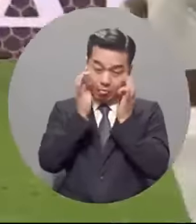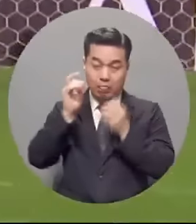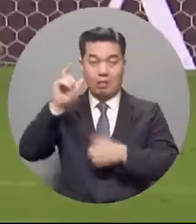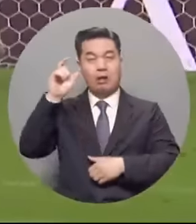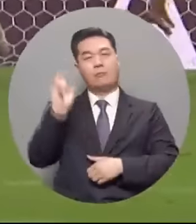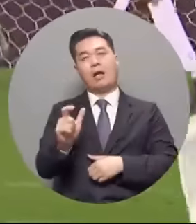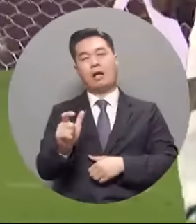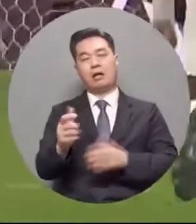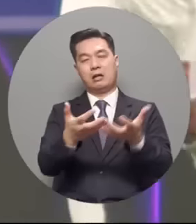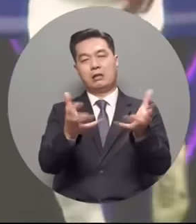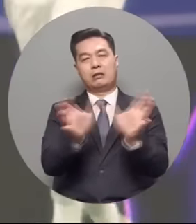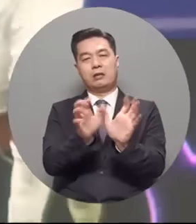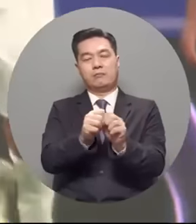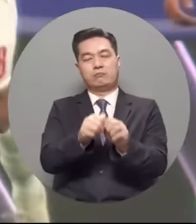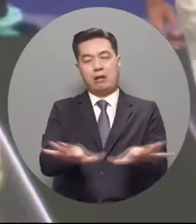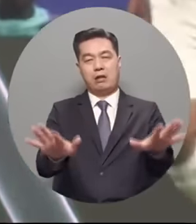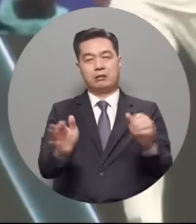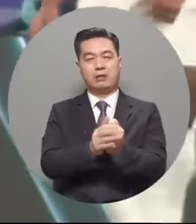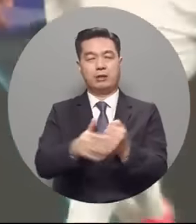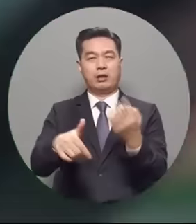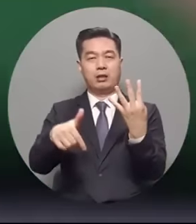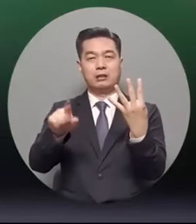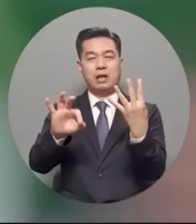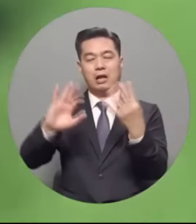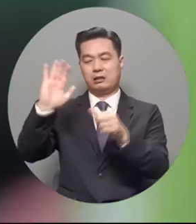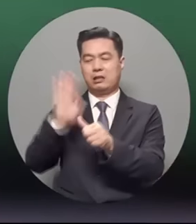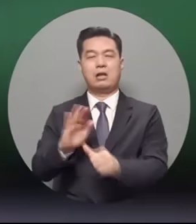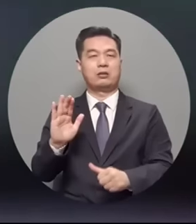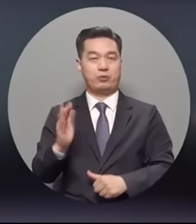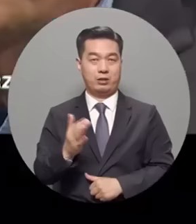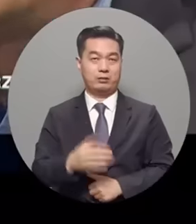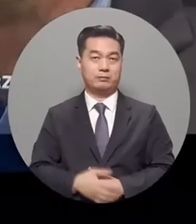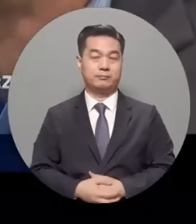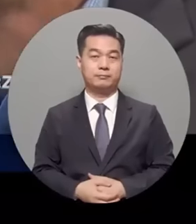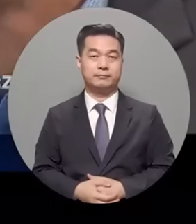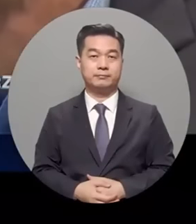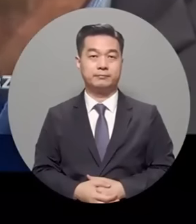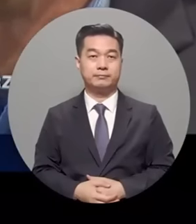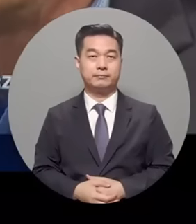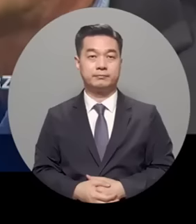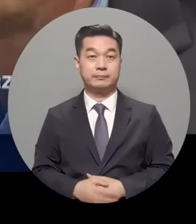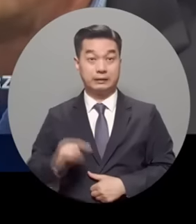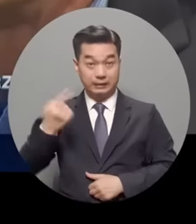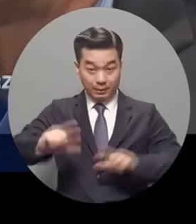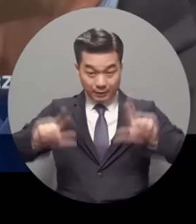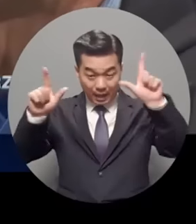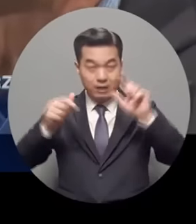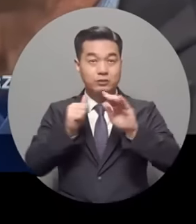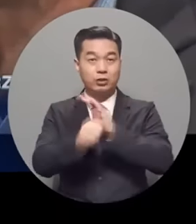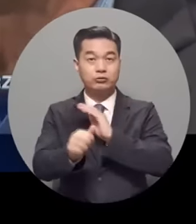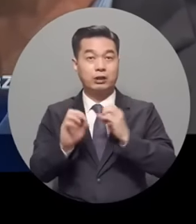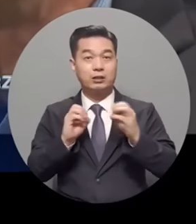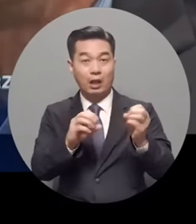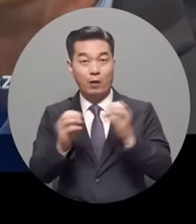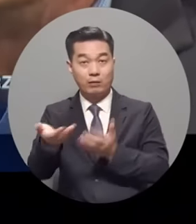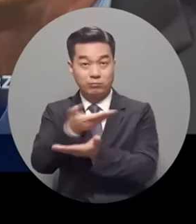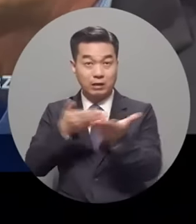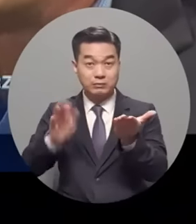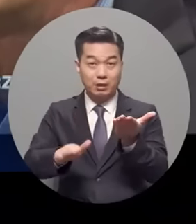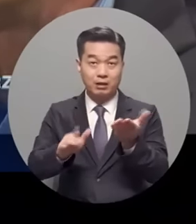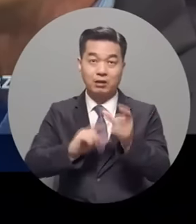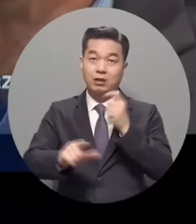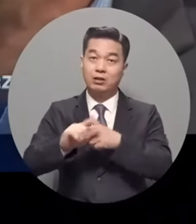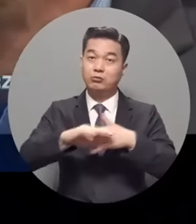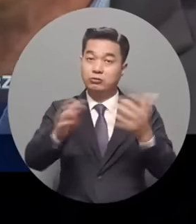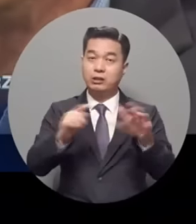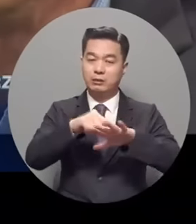팀워크가 와해되면서 4강 탈락으로 이어졌다고 덧붙였습니다. Gespräche geführt, den nächsten Tag Gespräche geführt, aber du konntest halt spüren, da war